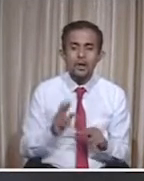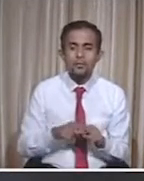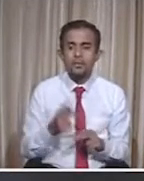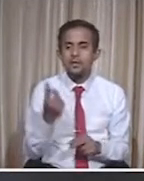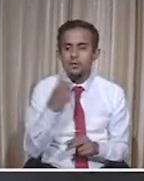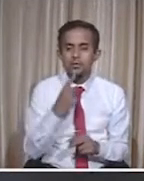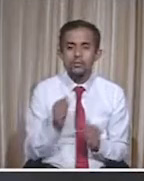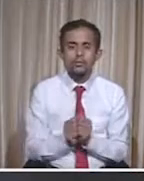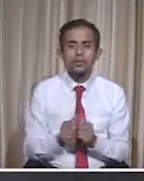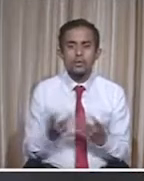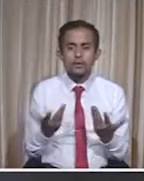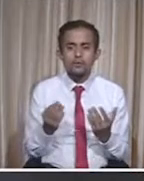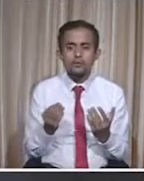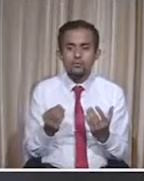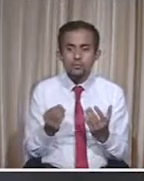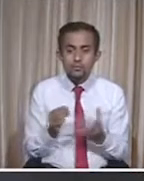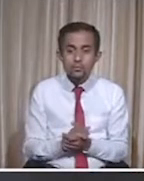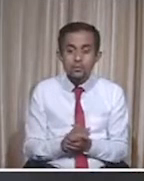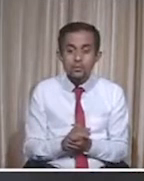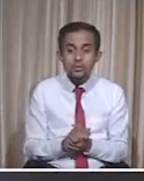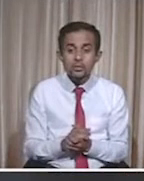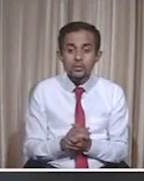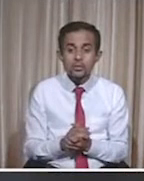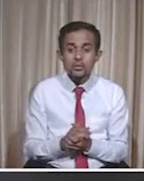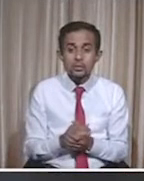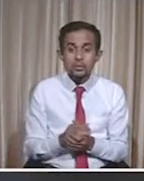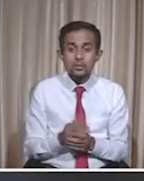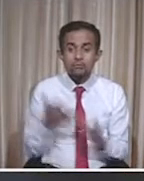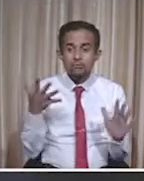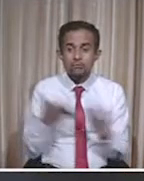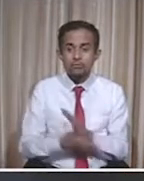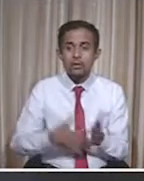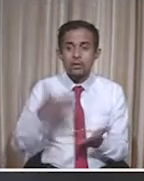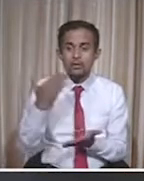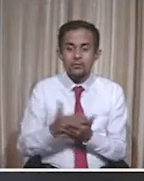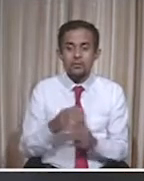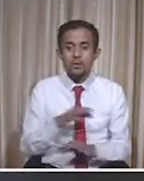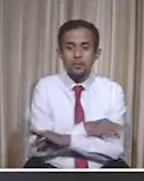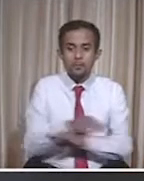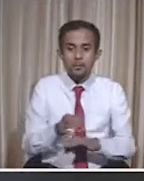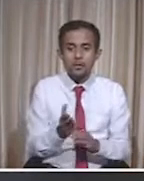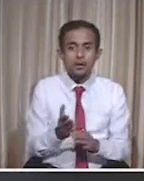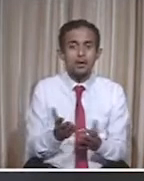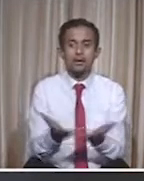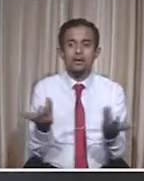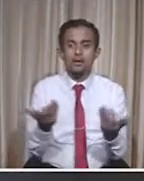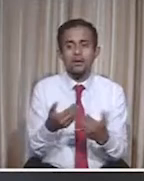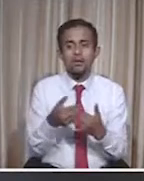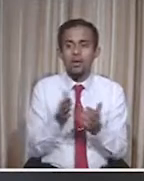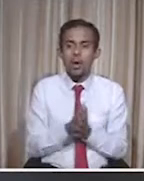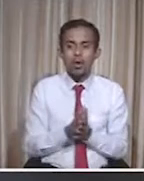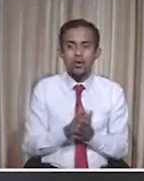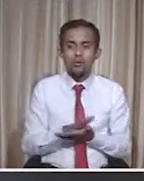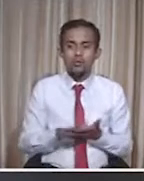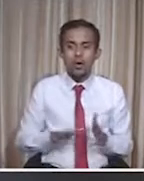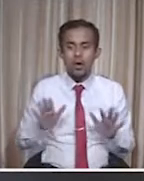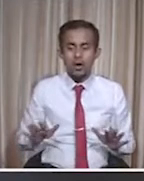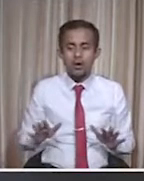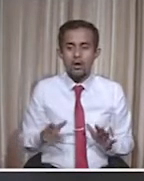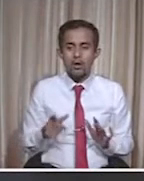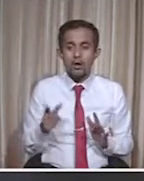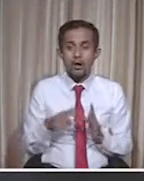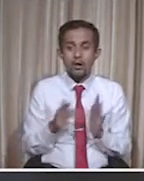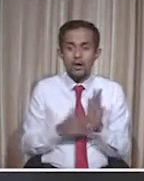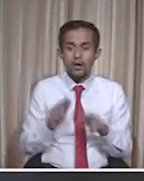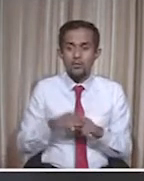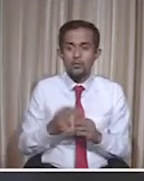अट करप्शन नति करने के भीतर दूसरे वलकवागे मट पियवर गान एक करानी ने आने तोक्कम करान लास्ट तीला IMF को देश